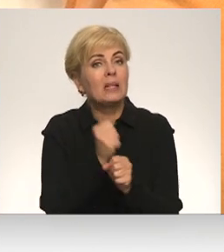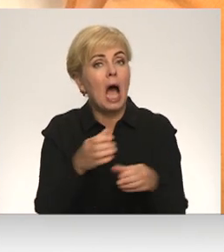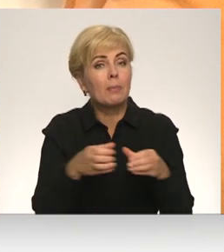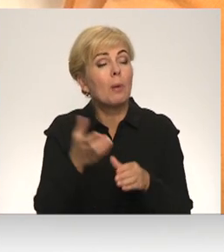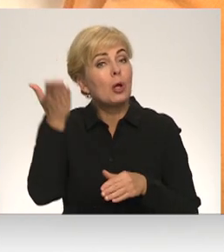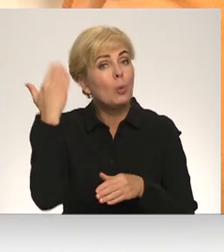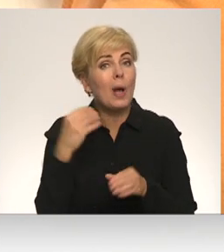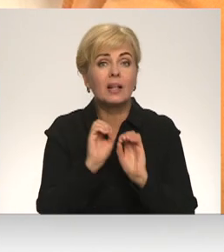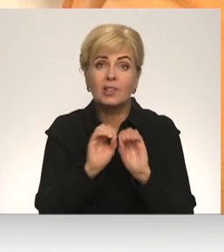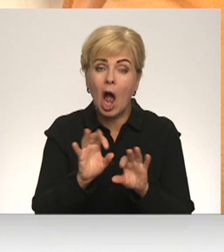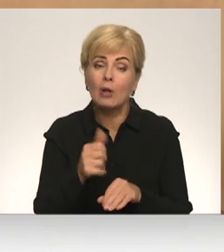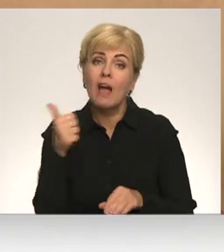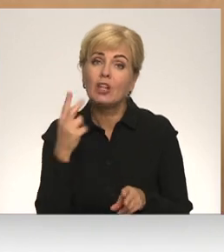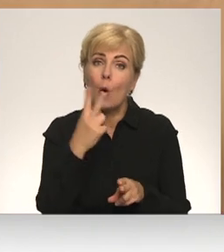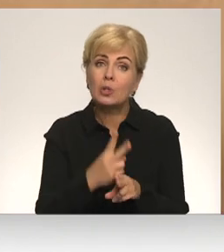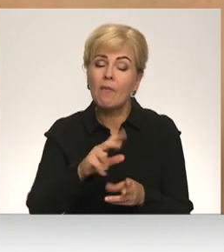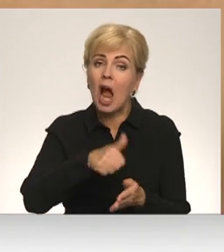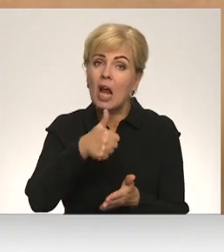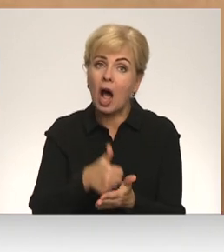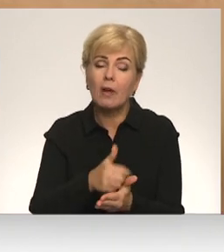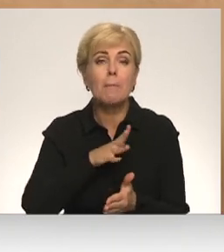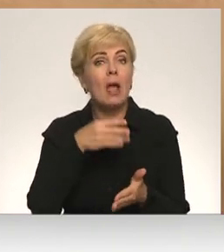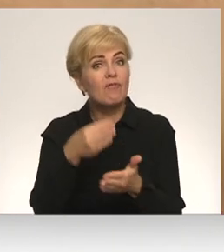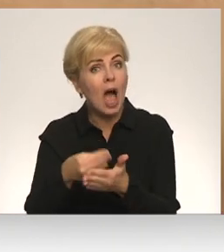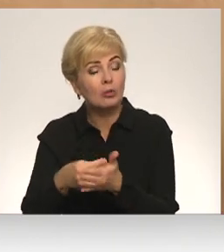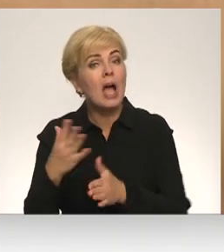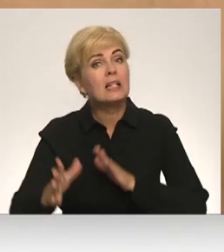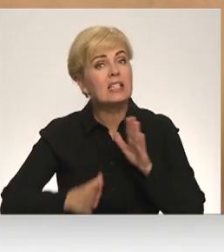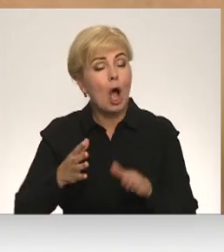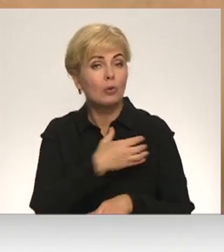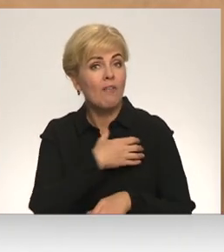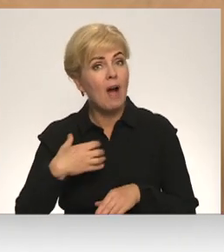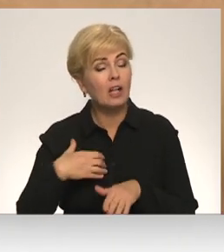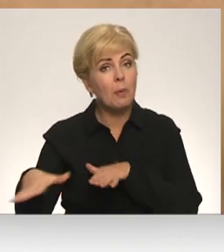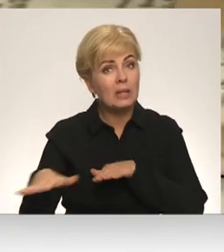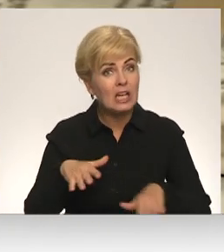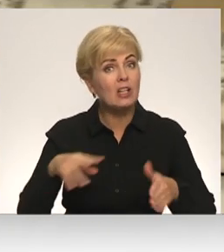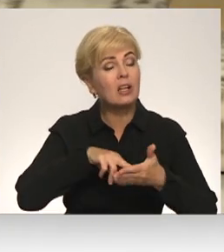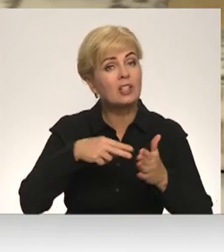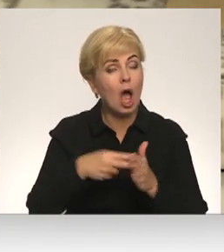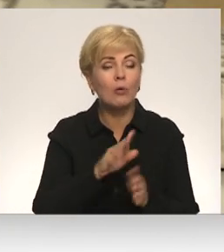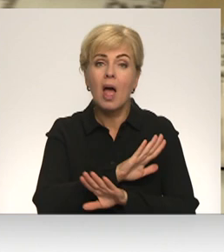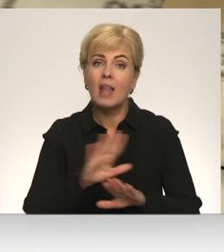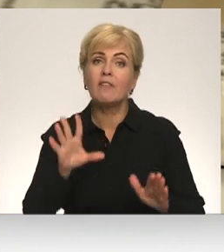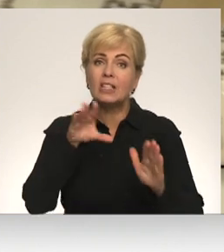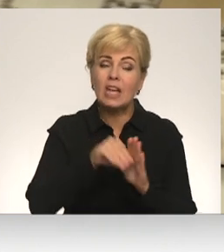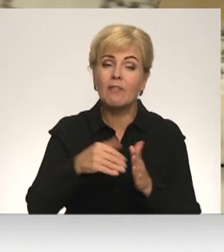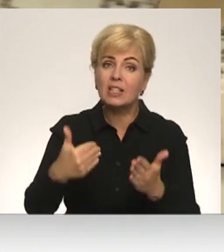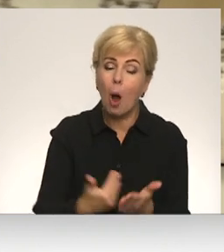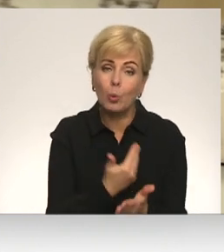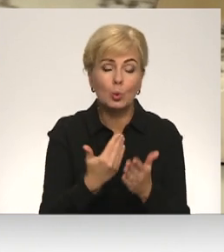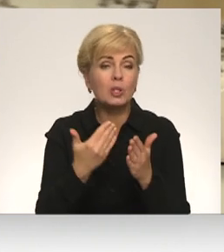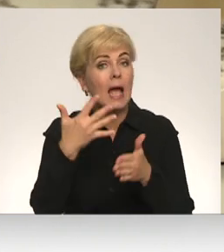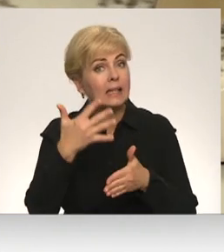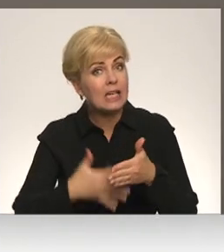toreiz skaidroja, viņu uzdevums galvenokārt bijis vērtēt jau sagatavotas valdības rīcības scenārijus, nevis ieviest jaunus